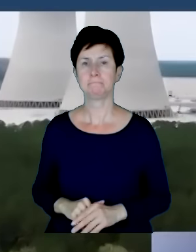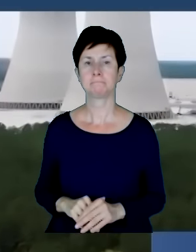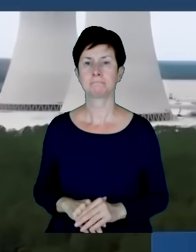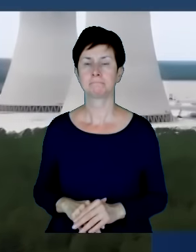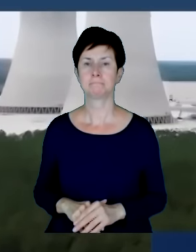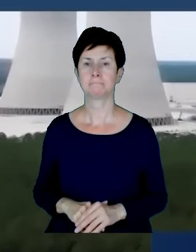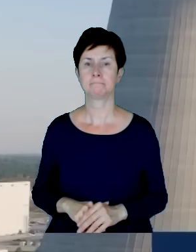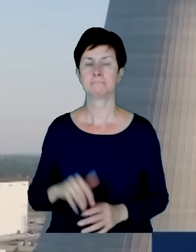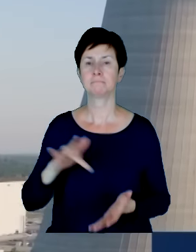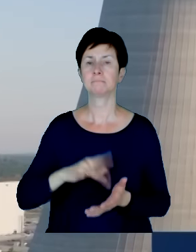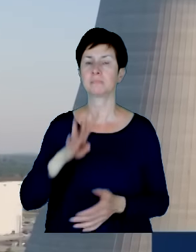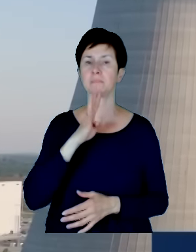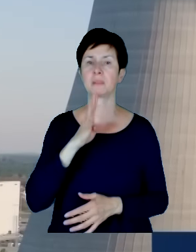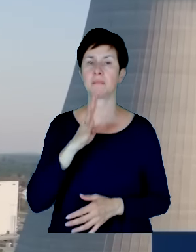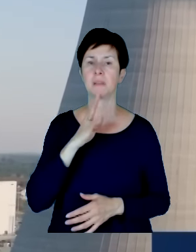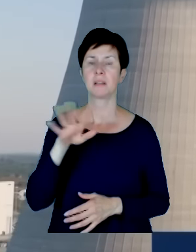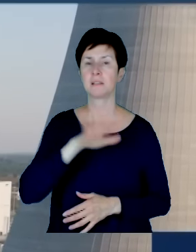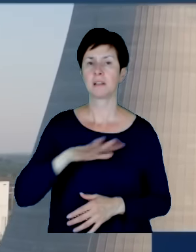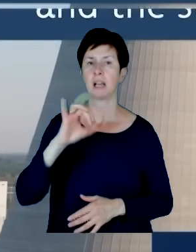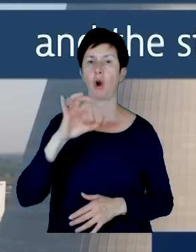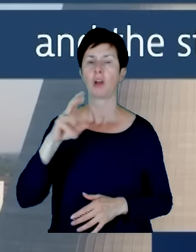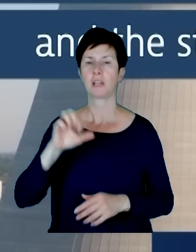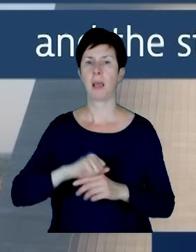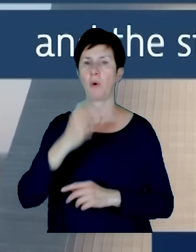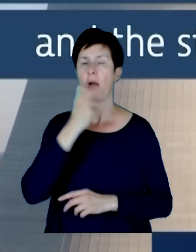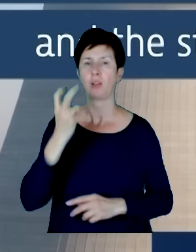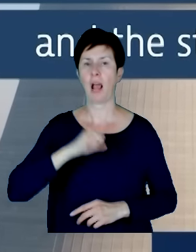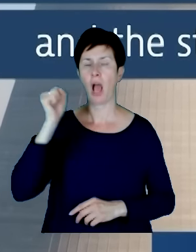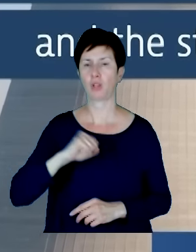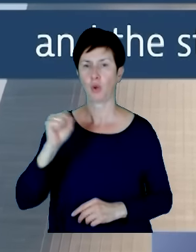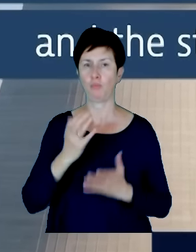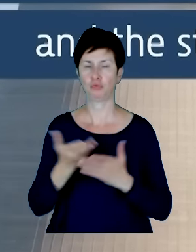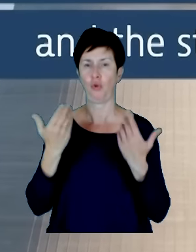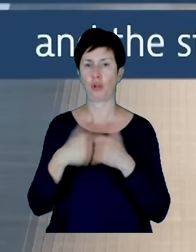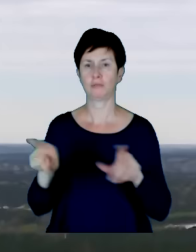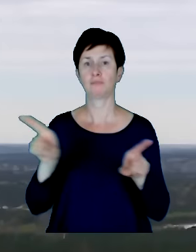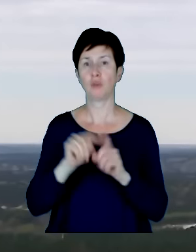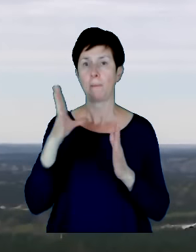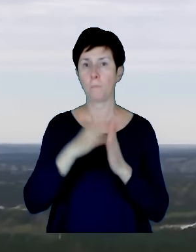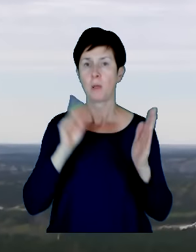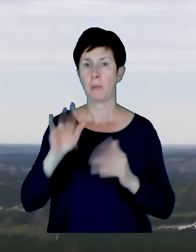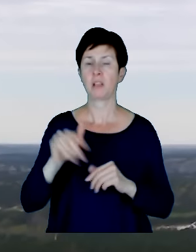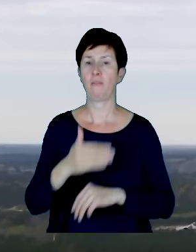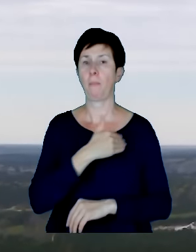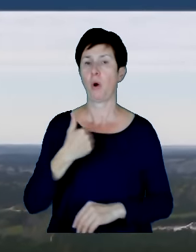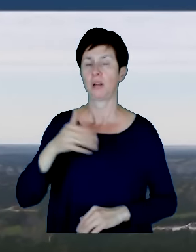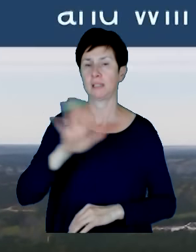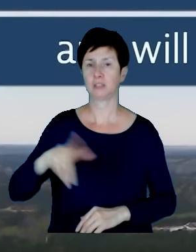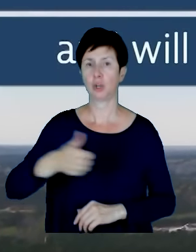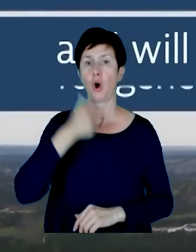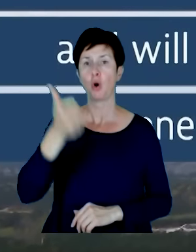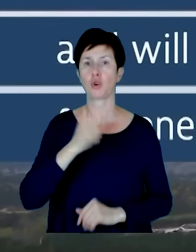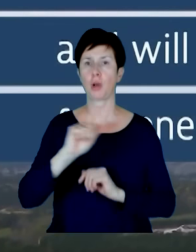w amerykańskim stanie Georgia oddano do użytku elektrownię atomową Plant vle ten sam model ma powstać w Polsce na Pomorzu wytwarza ona rocznie ponad